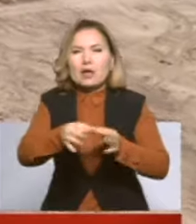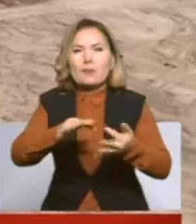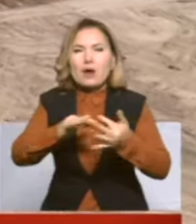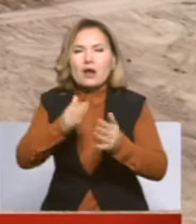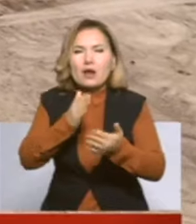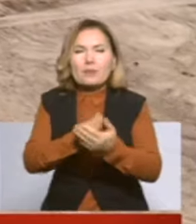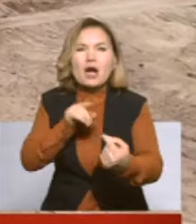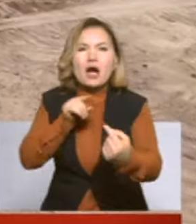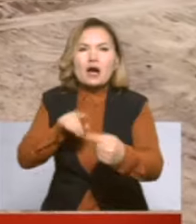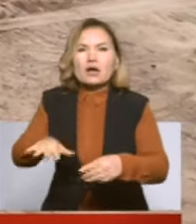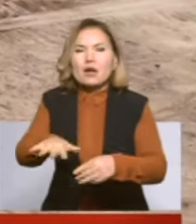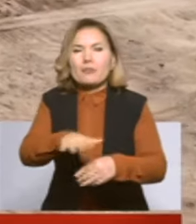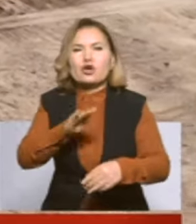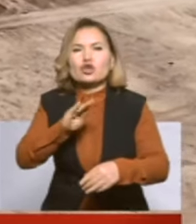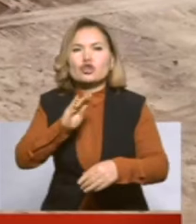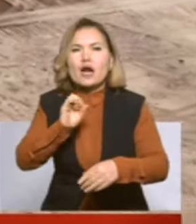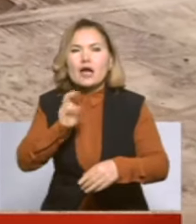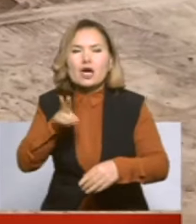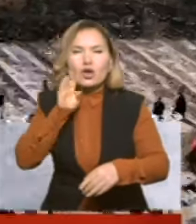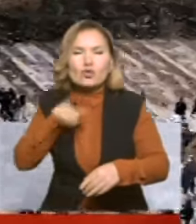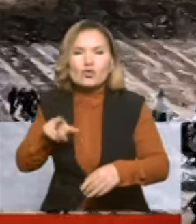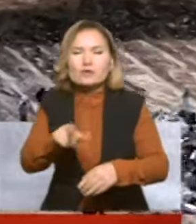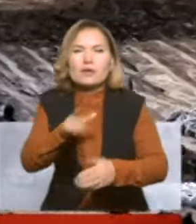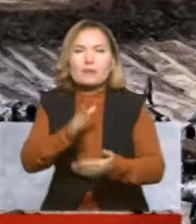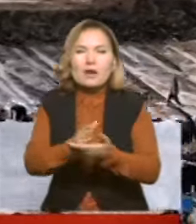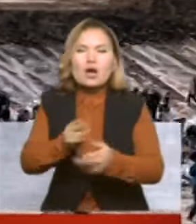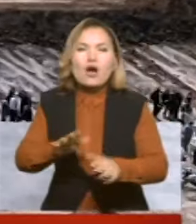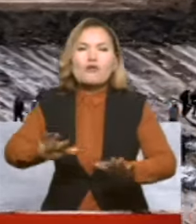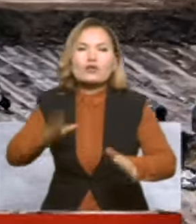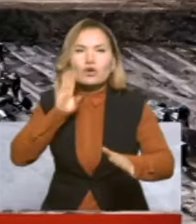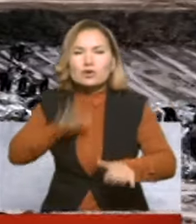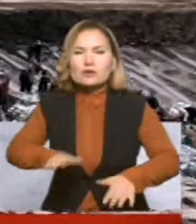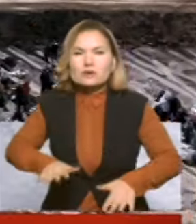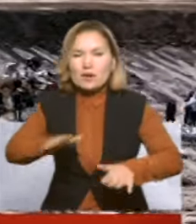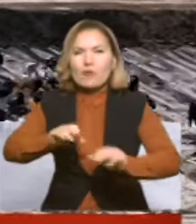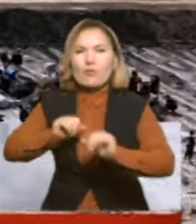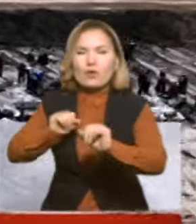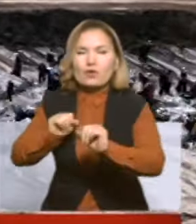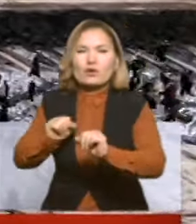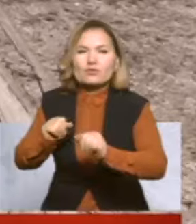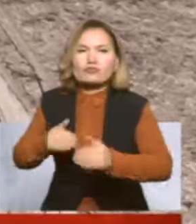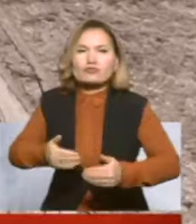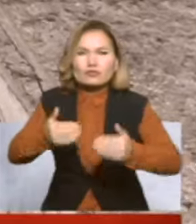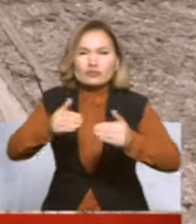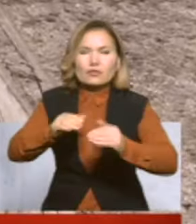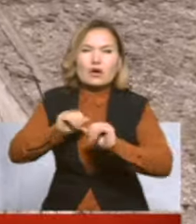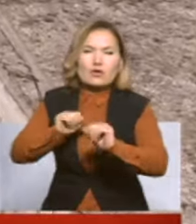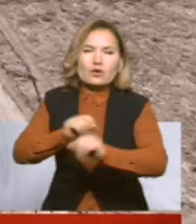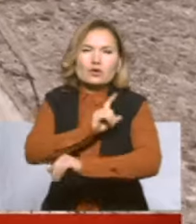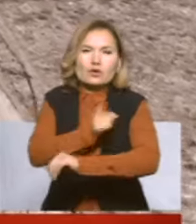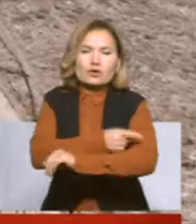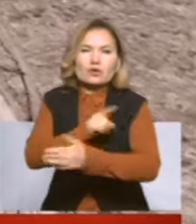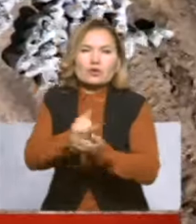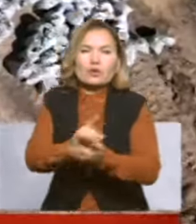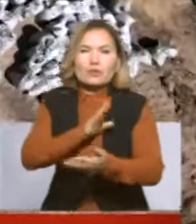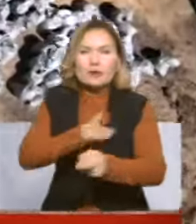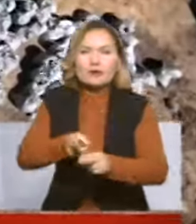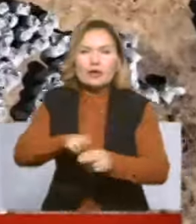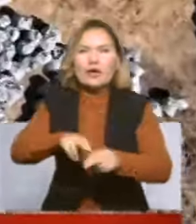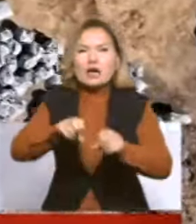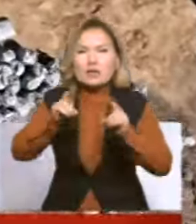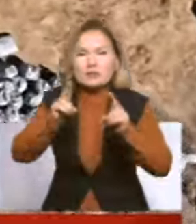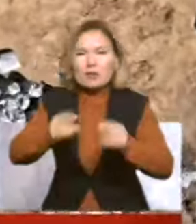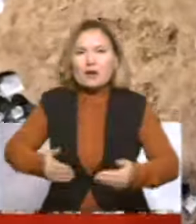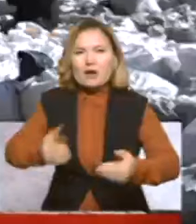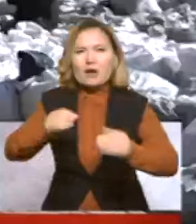Ал қарсы бетте жайық өзені су таси қалған жағдайда осы бөгет алғашқы қорған болу керек. Тау боп елген топырақ беті полиэтиленмен